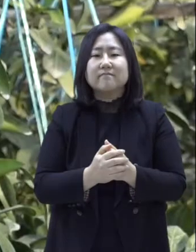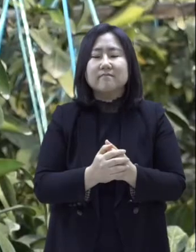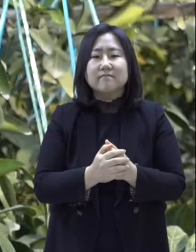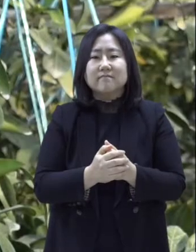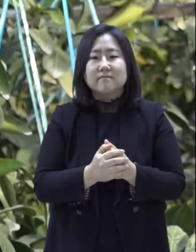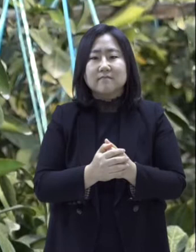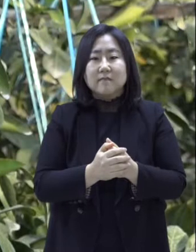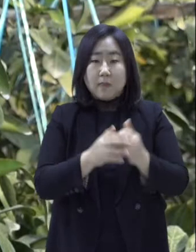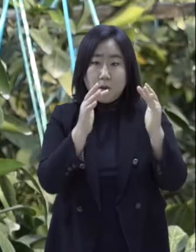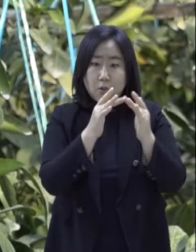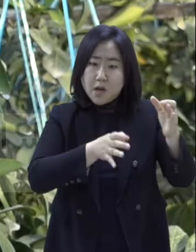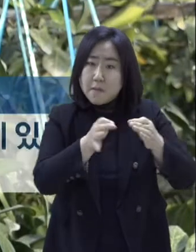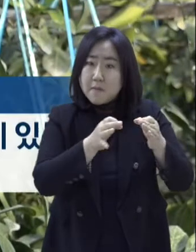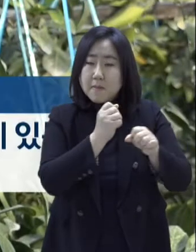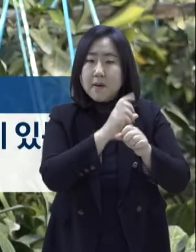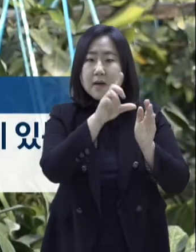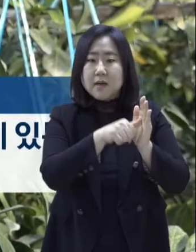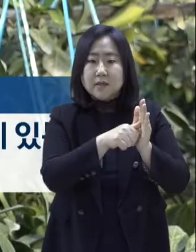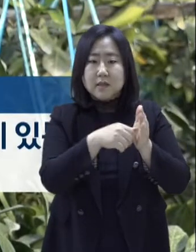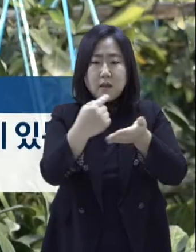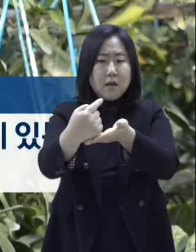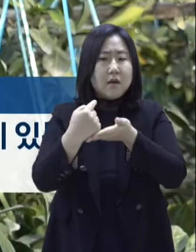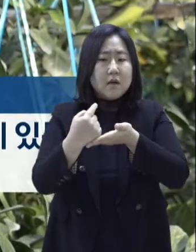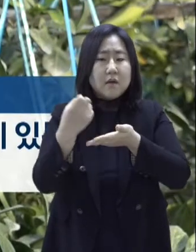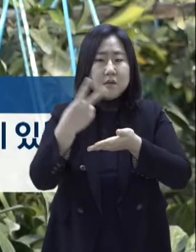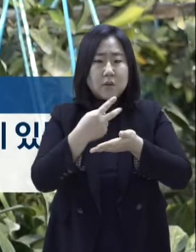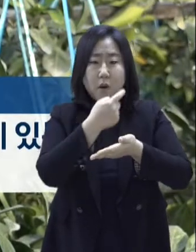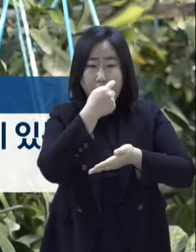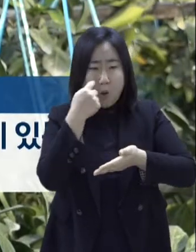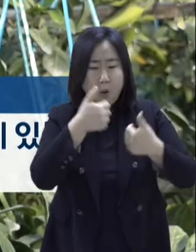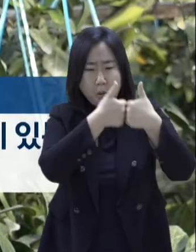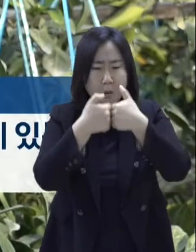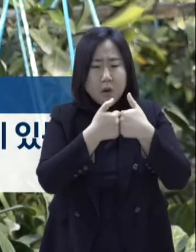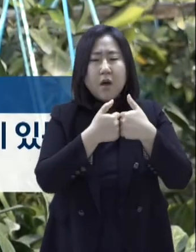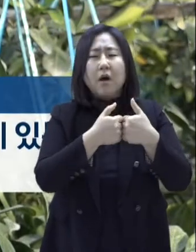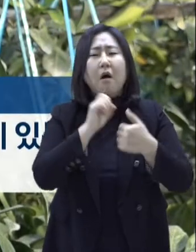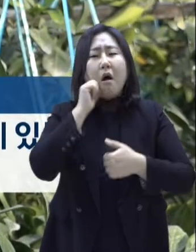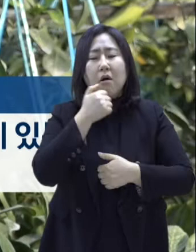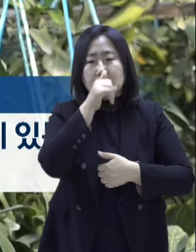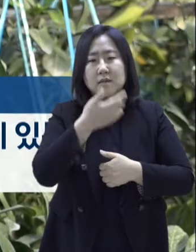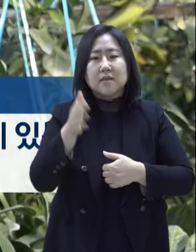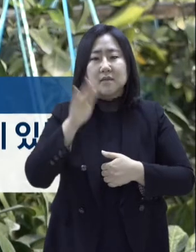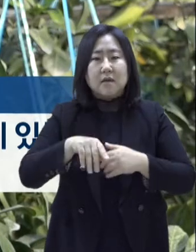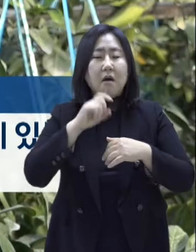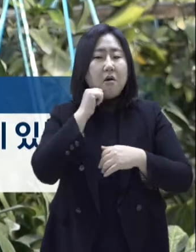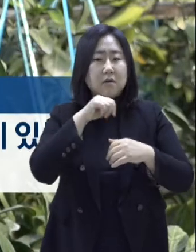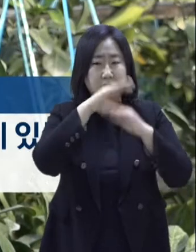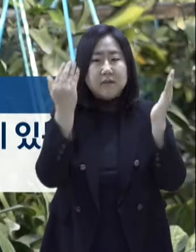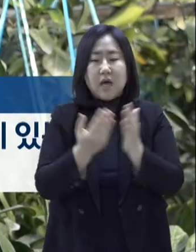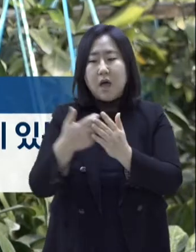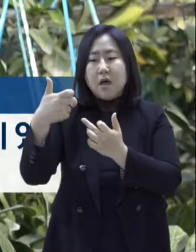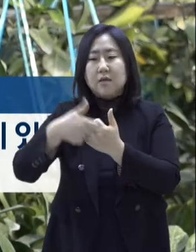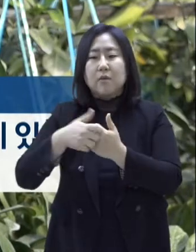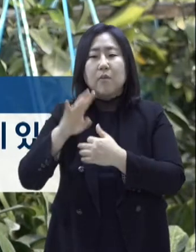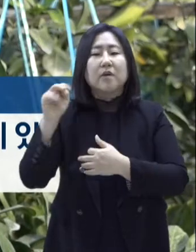온라인 직거래 판매에서 발주 확인부터 고객 상담까지 정말 어려운 부분이 있는데, 그런 어려운 부분들을 서귀포 인정에서